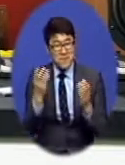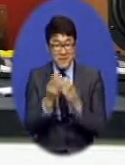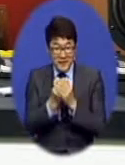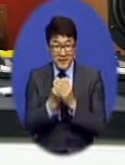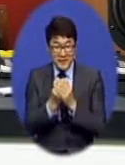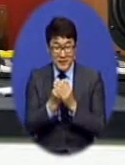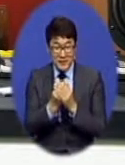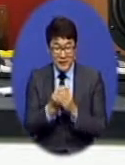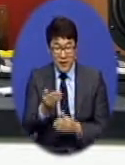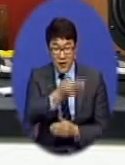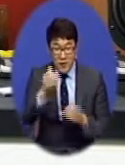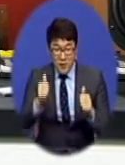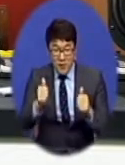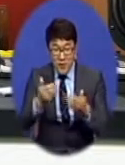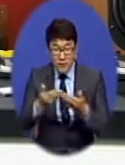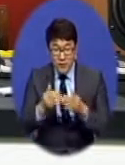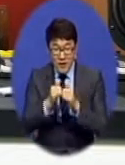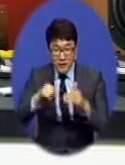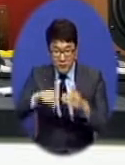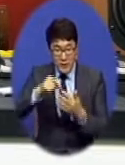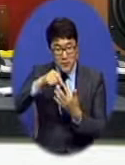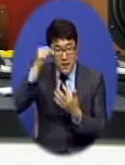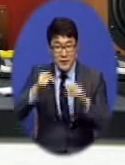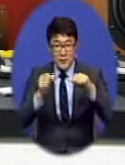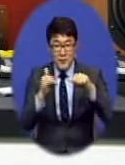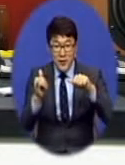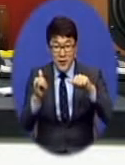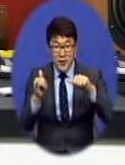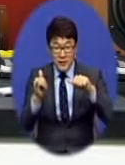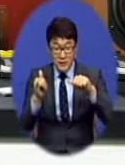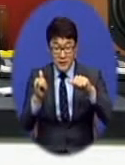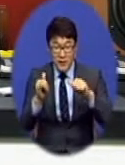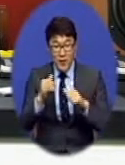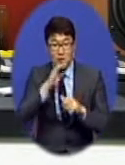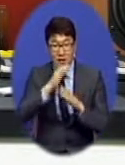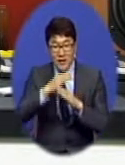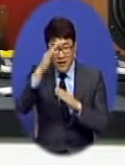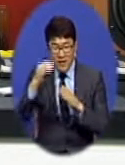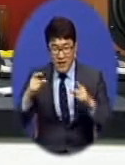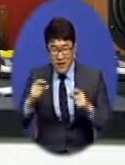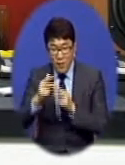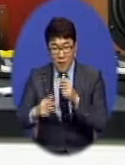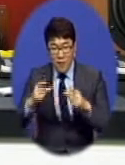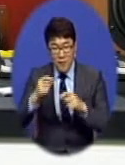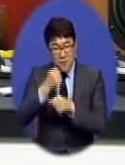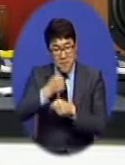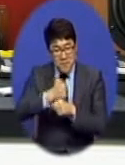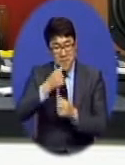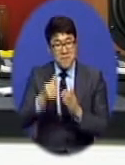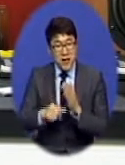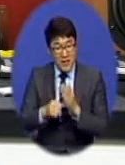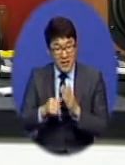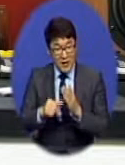완료됩니다. 저희 시청자 심사를 해주신 분들 중 저희가 5분을 추첨해서 통일의 염원을 담은 개성공단에서